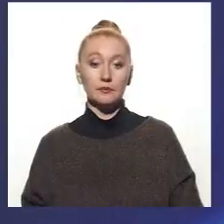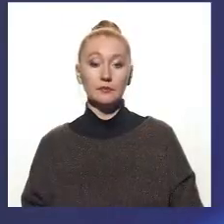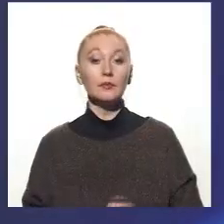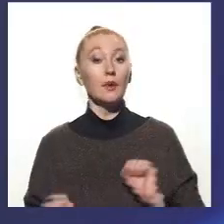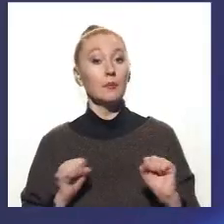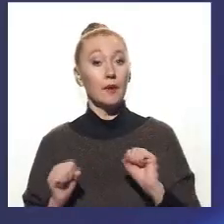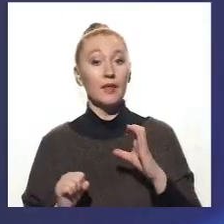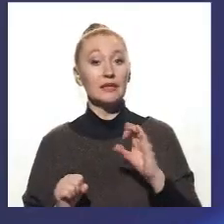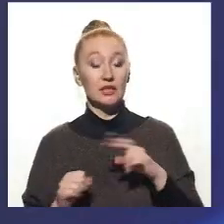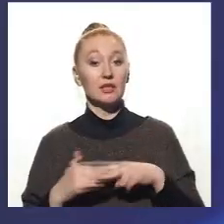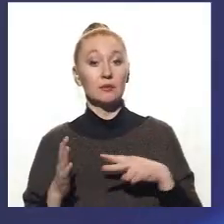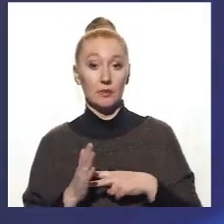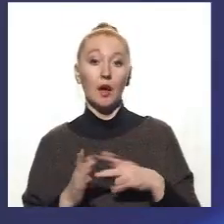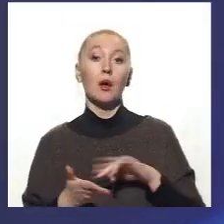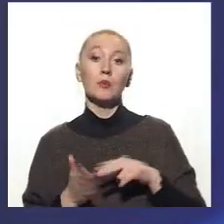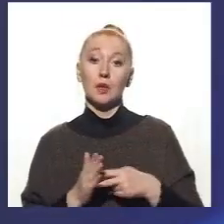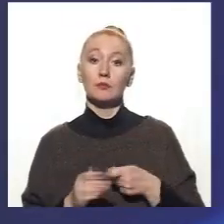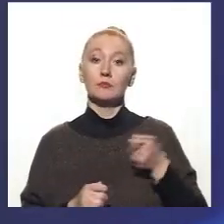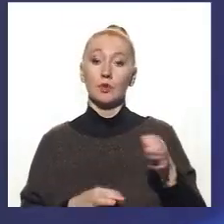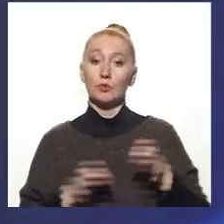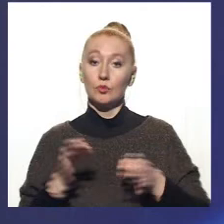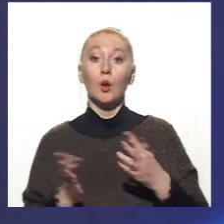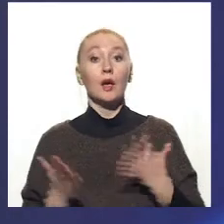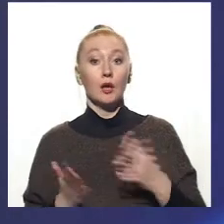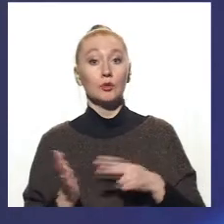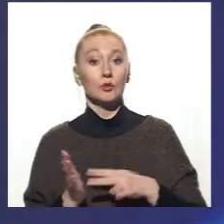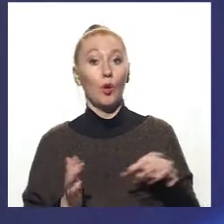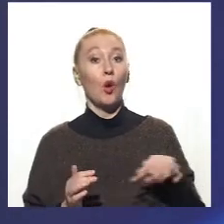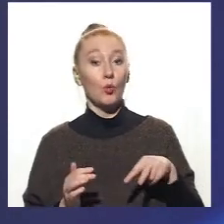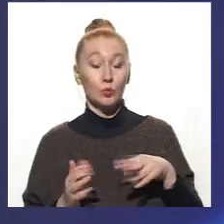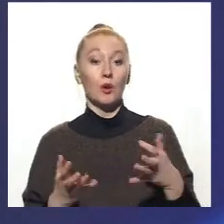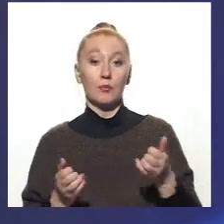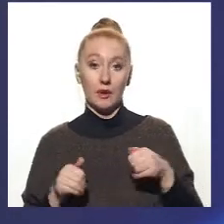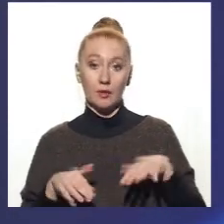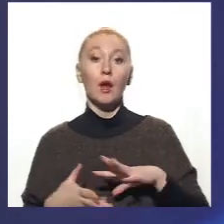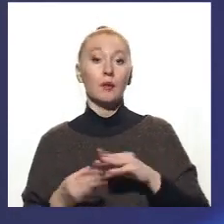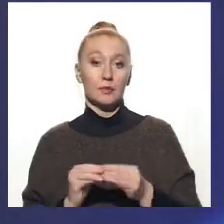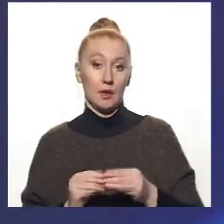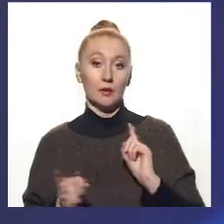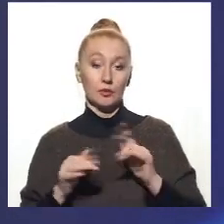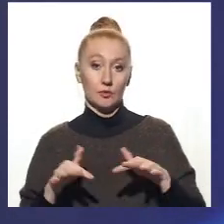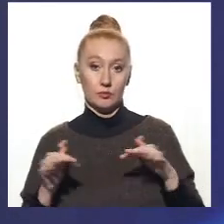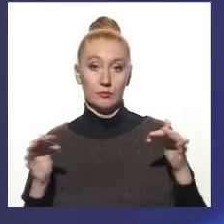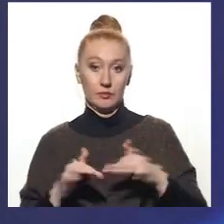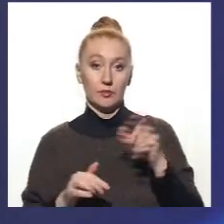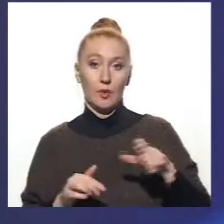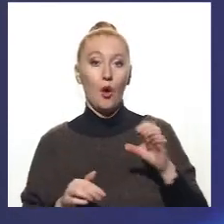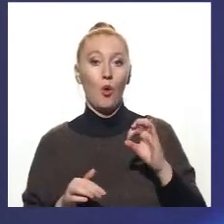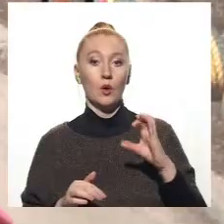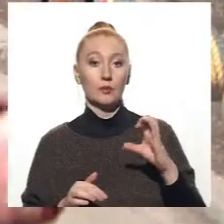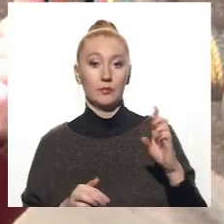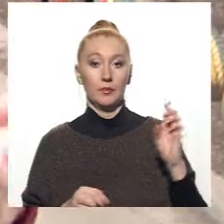Управління «Січ-17» планує звернутися до суду, якщо 7 лютого таке рішення приймуть під час загальних зборів співвласників ОСББ.